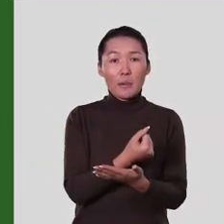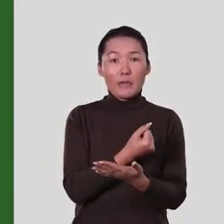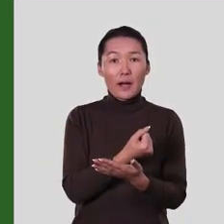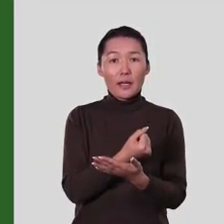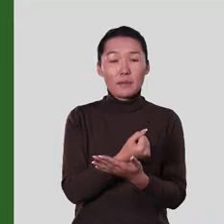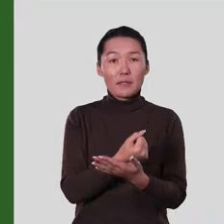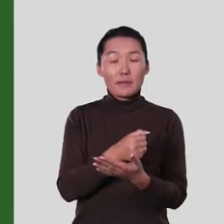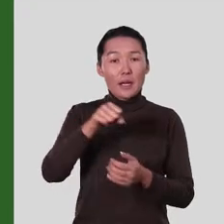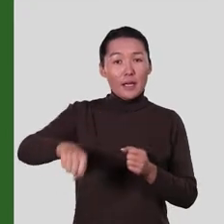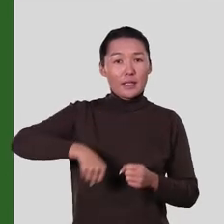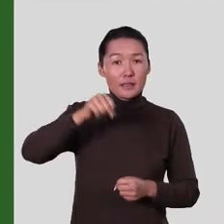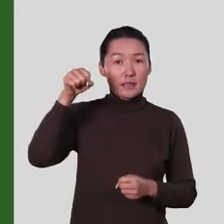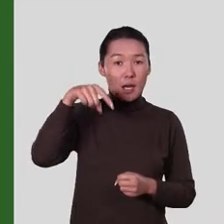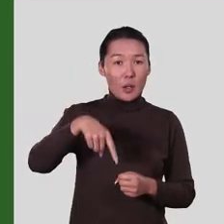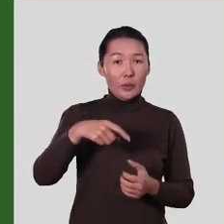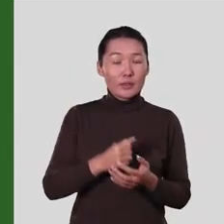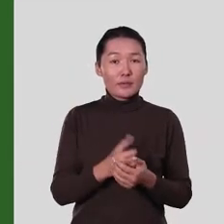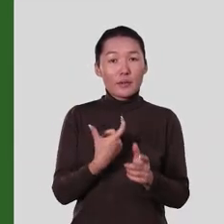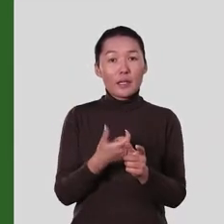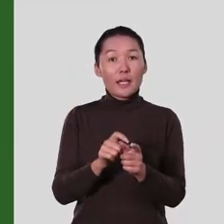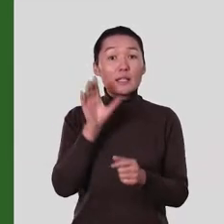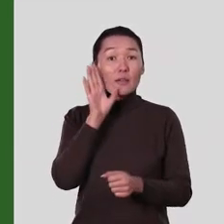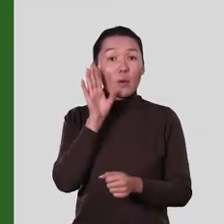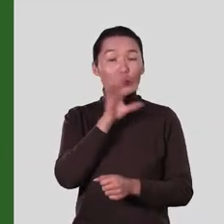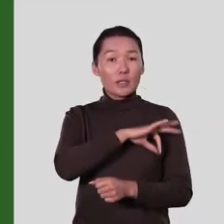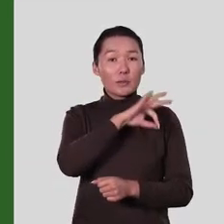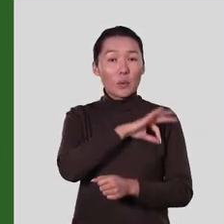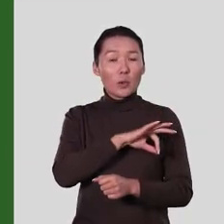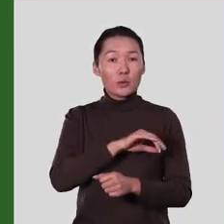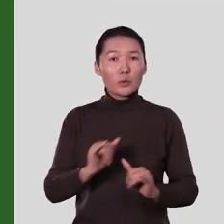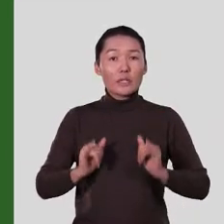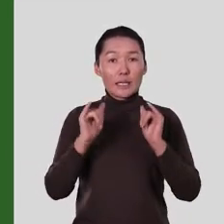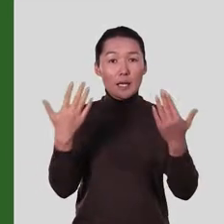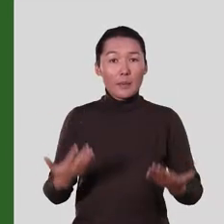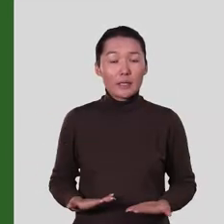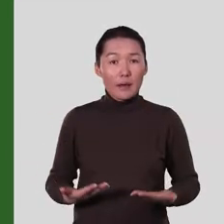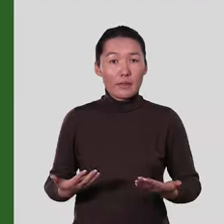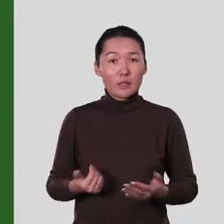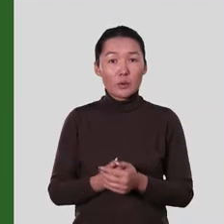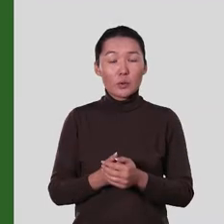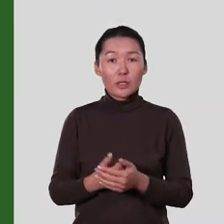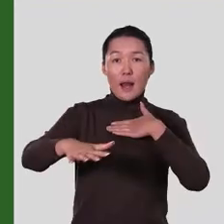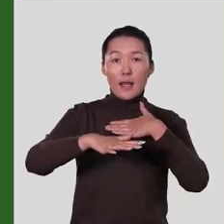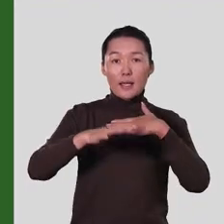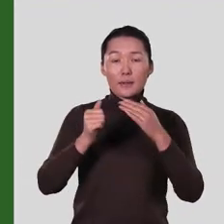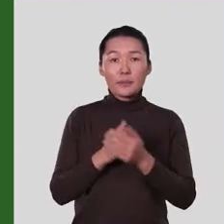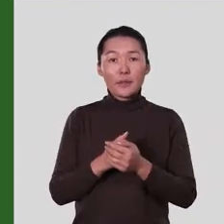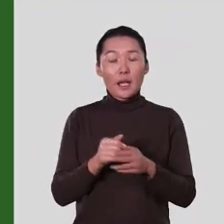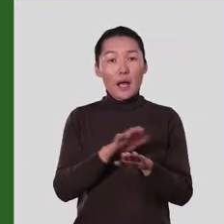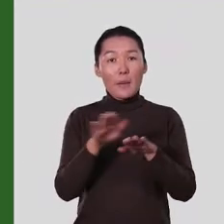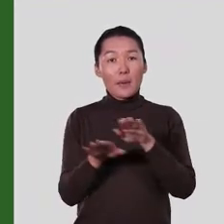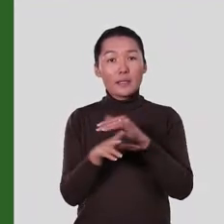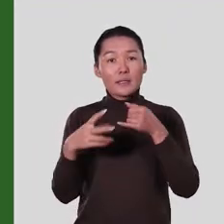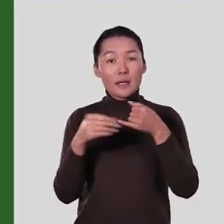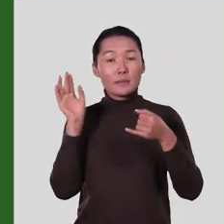или колодцев. Эти воды используются для бытовых нужд, полива полей. Подземные воды